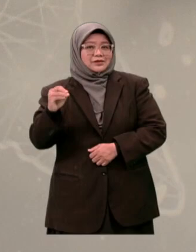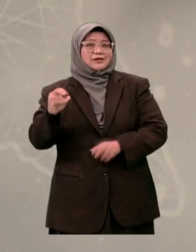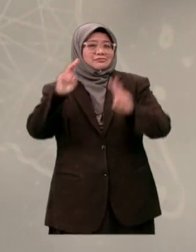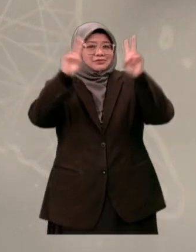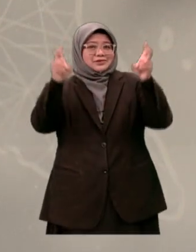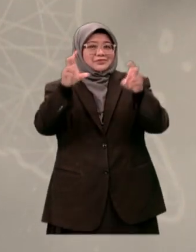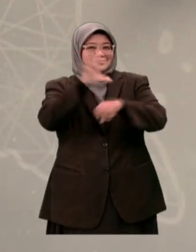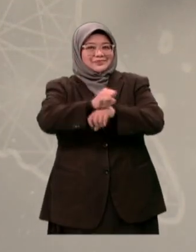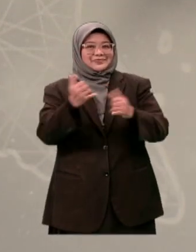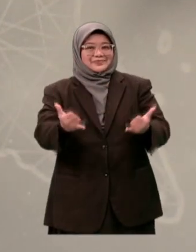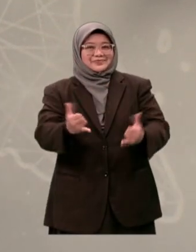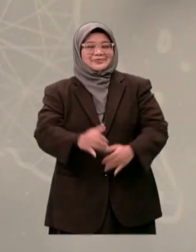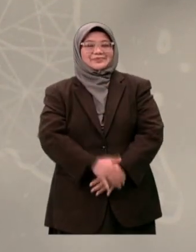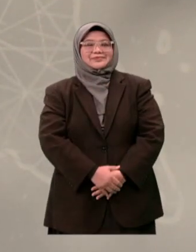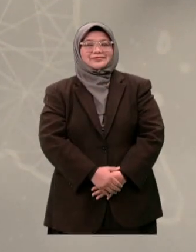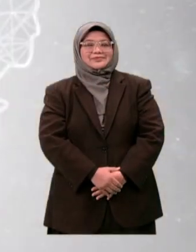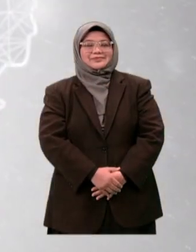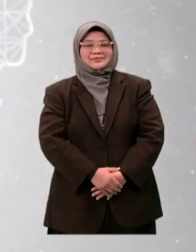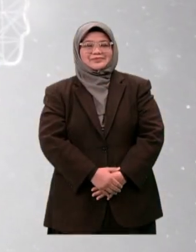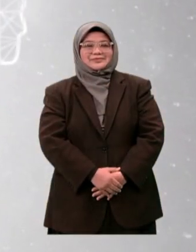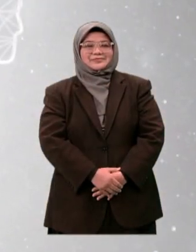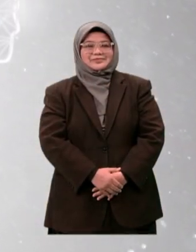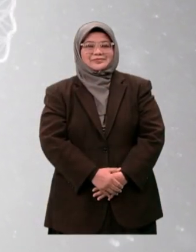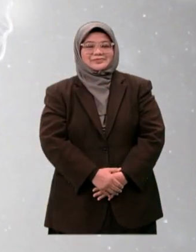untuk hari ini